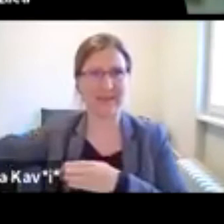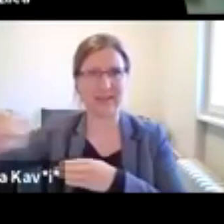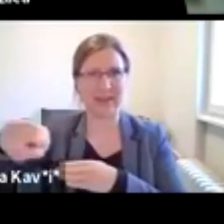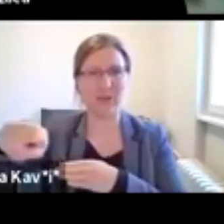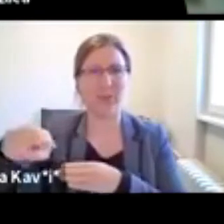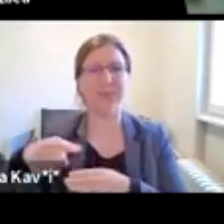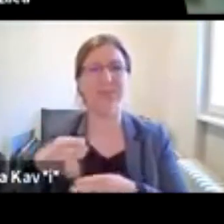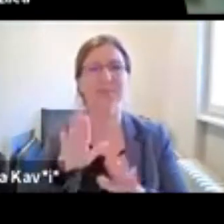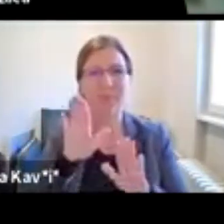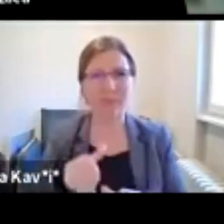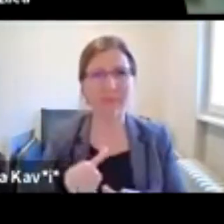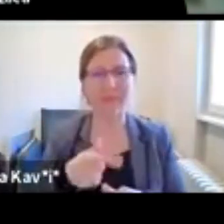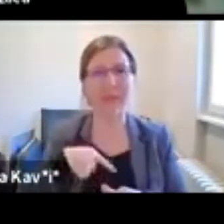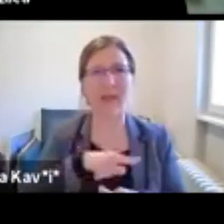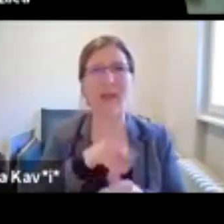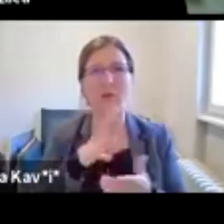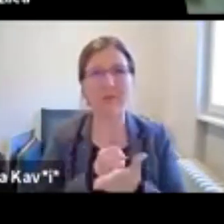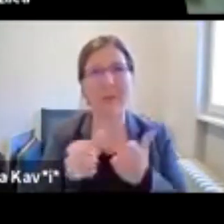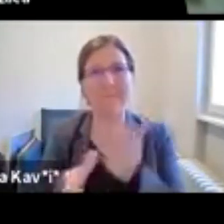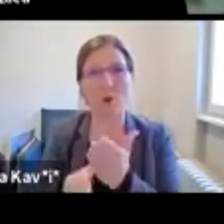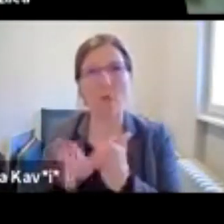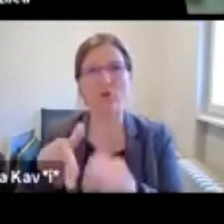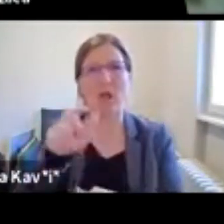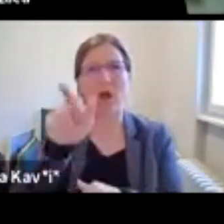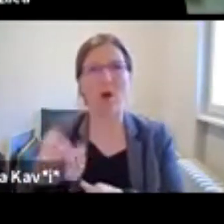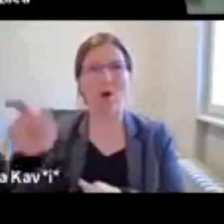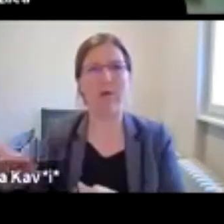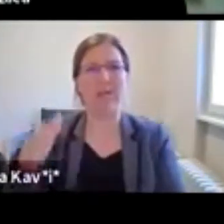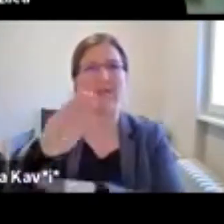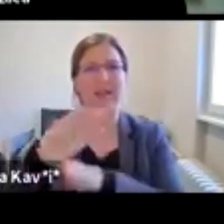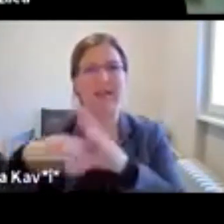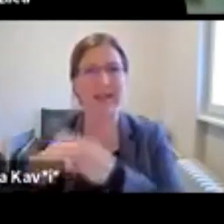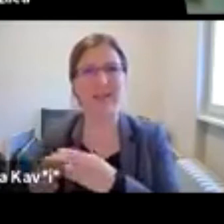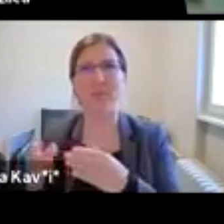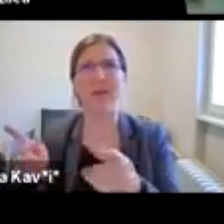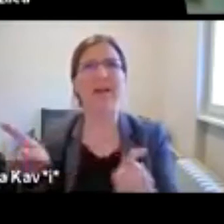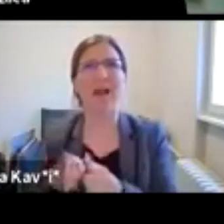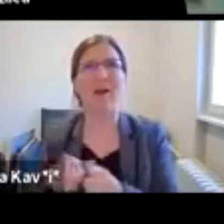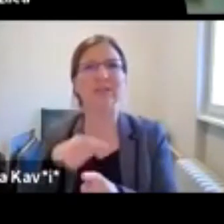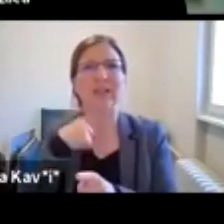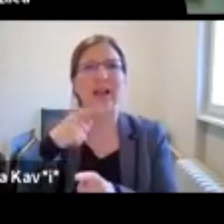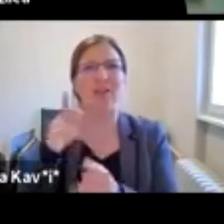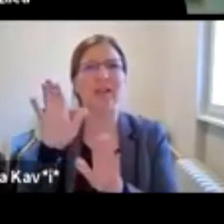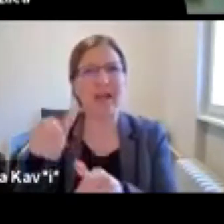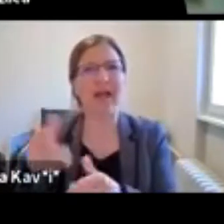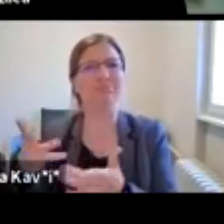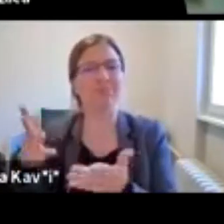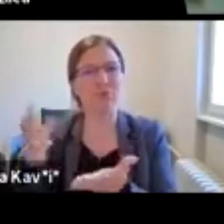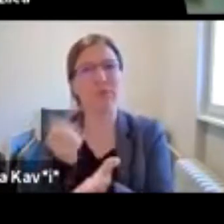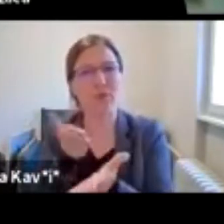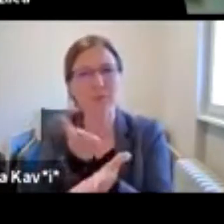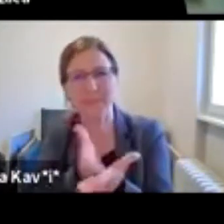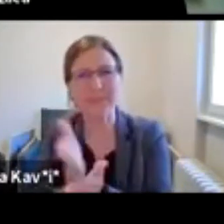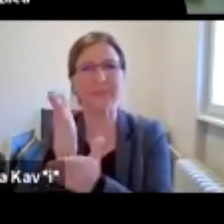da nađu svoje mjesto pod suncem, reći ću, kada je rad u pitanju,